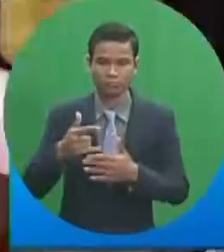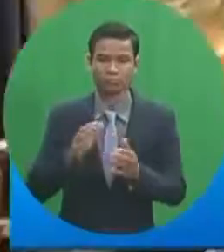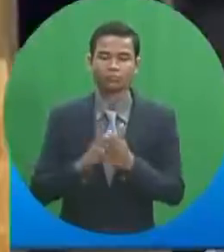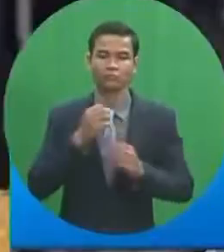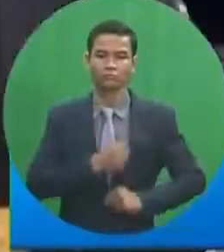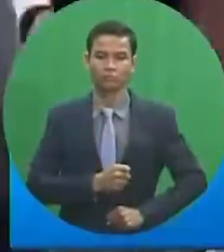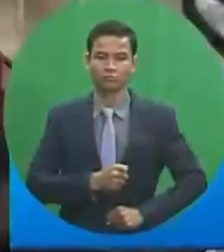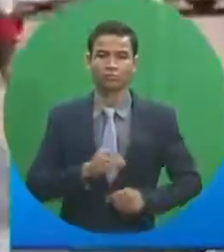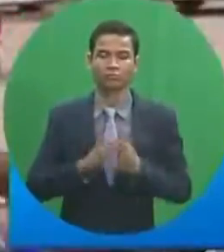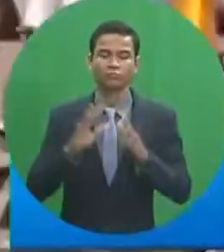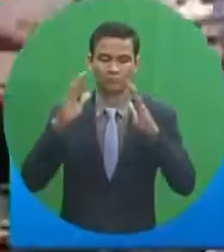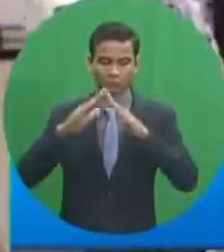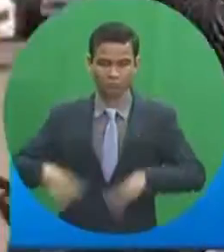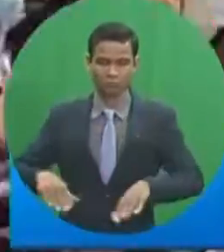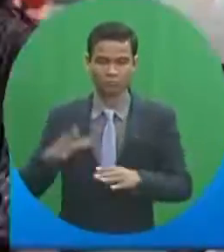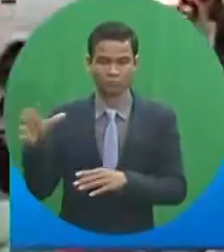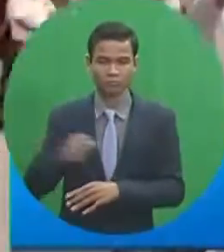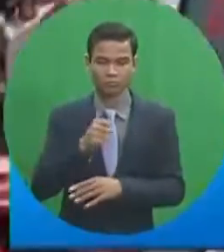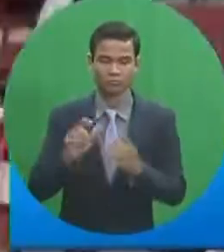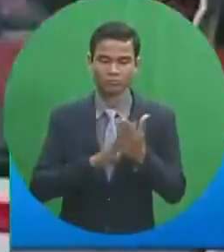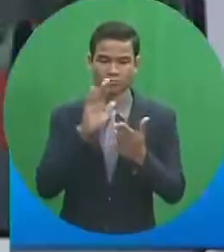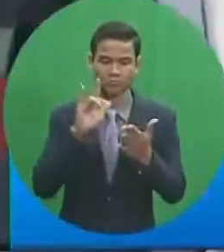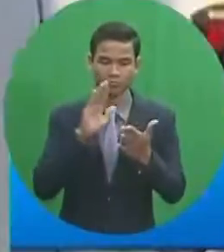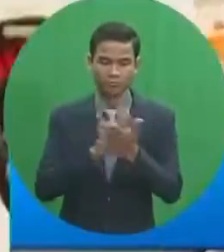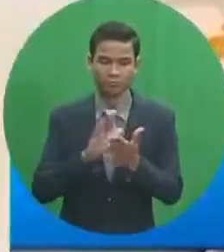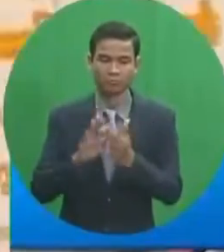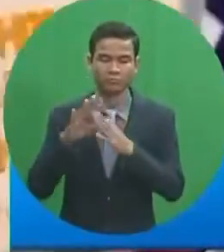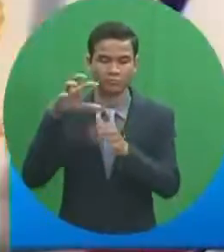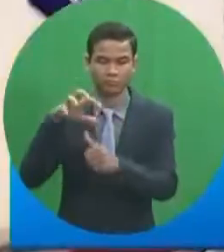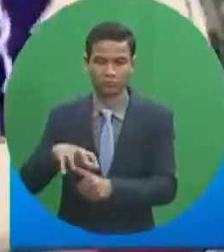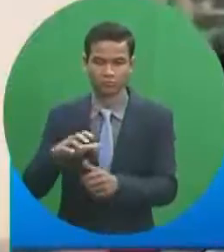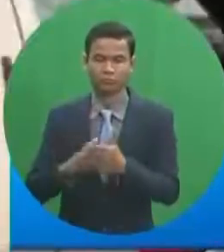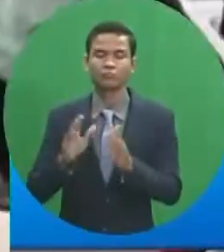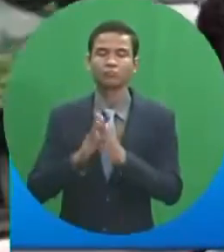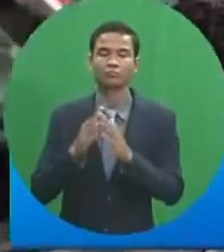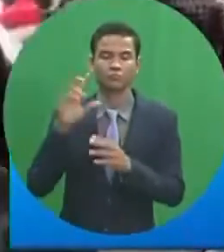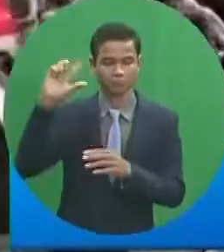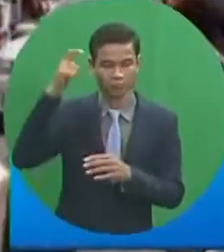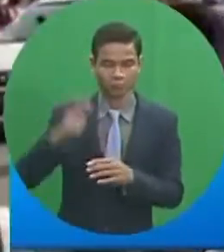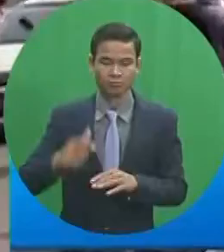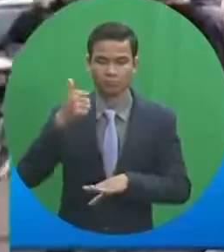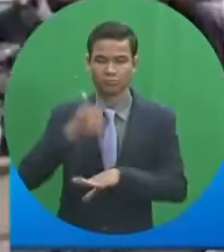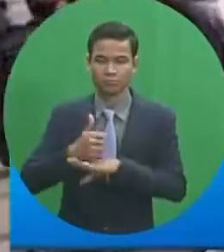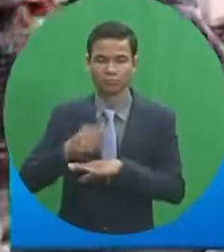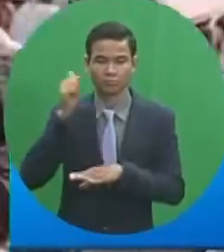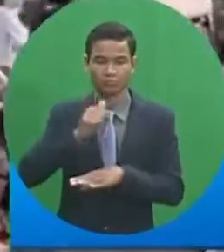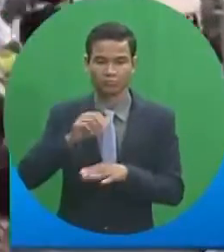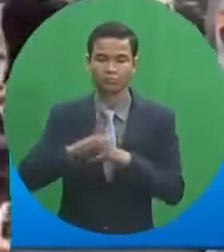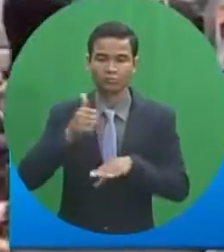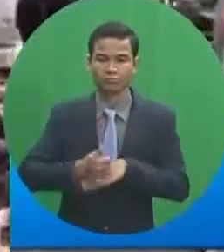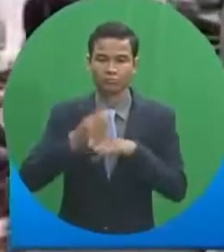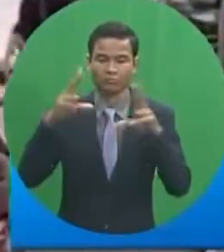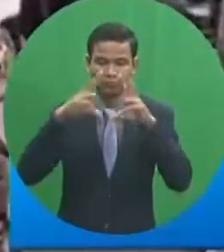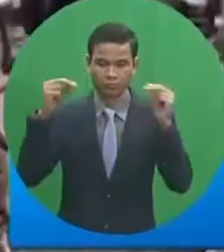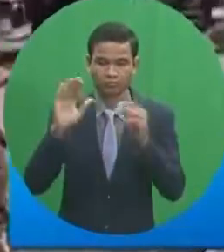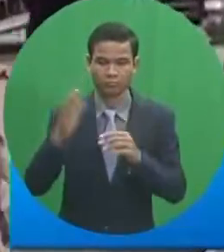ធ្វើរដ្ឋប្រហារដណ្ដើមអំណាចគ្រប់គ្រងប្រទេសនិងឃុំខ្លួនមេដឹកនាំលោកស្រីអង់សាន់ស៊ូជីនិងមន្ត្រីជាន់ខ្ពស់រដ្ឋាភិបាលមួយចំ